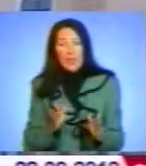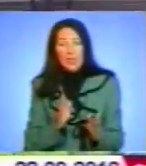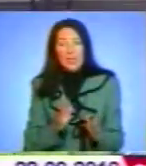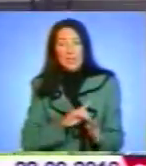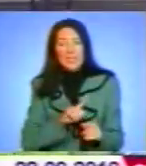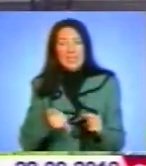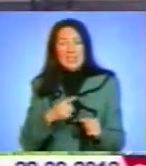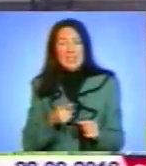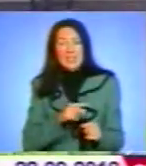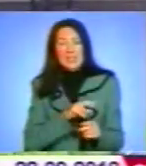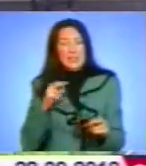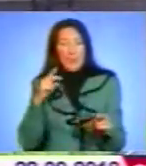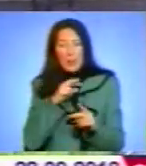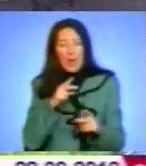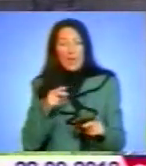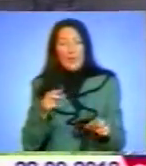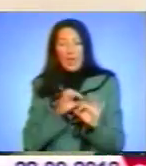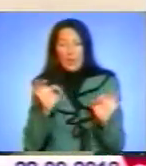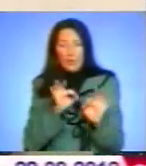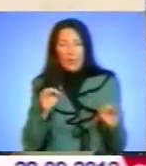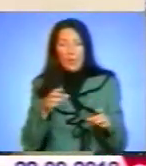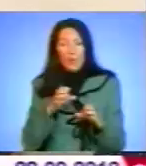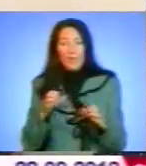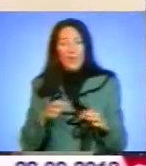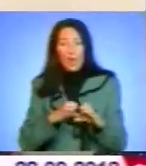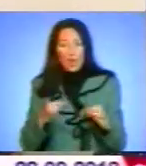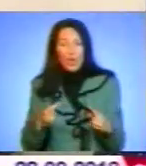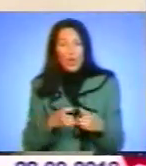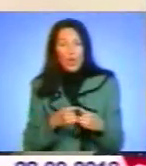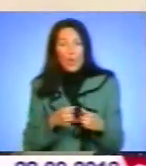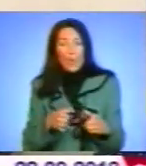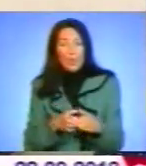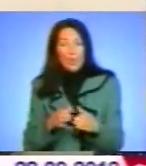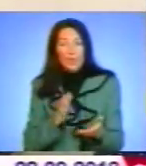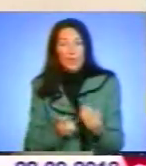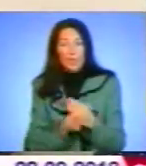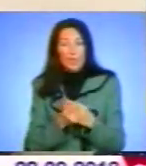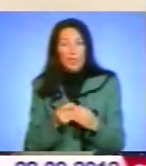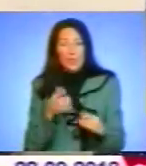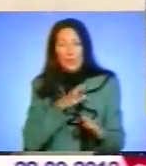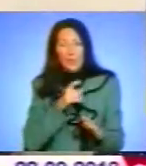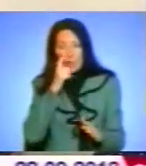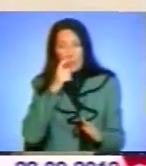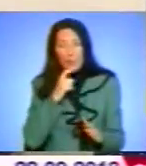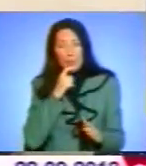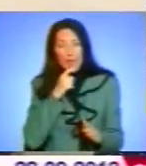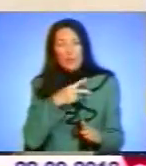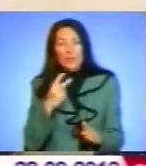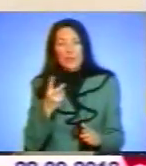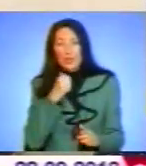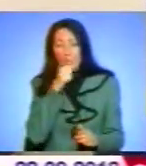інформування в шкільному колективі виникли непорозуміння. У 2011 році вийшов новий наказ